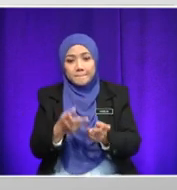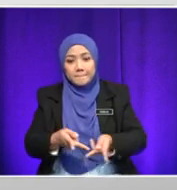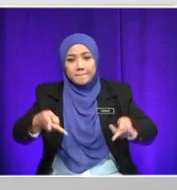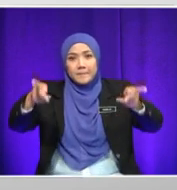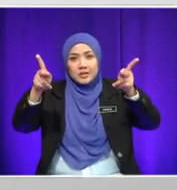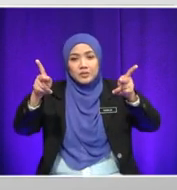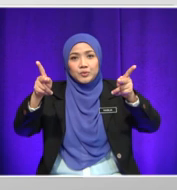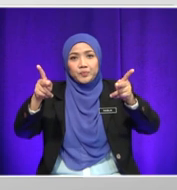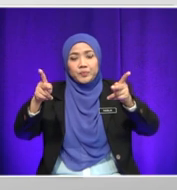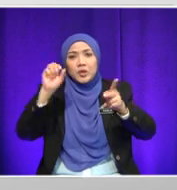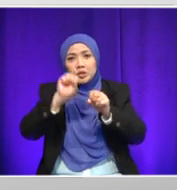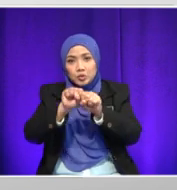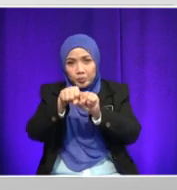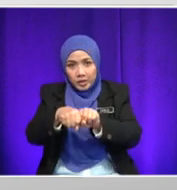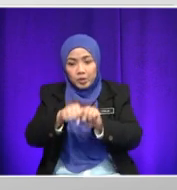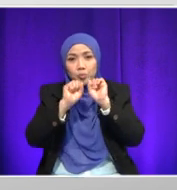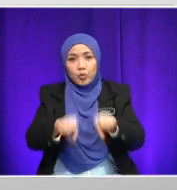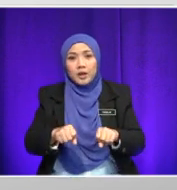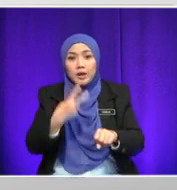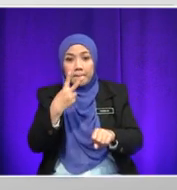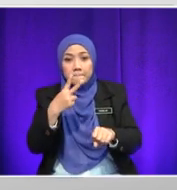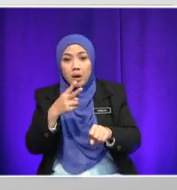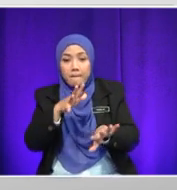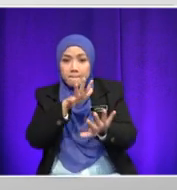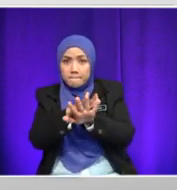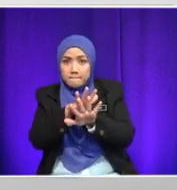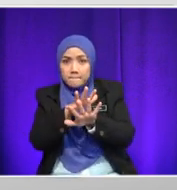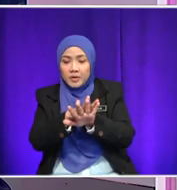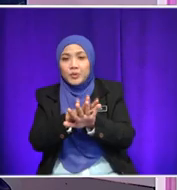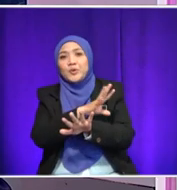bunga tersebut lebih nampak padat dan berbentuk kubah